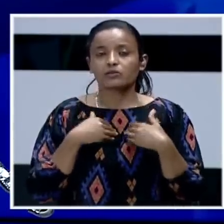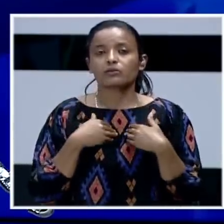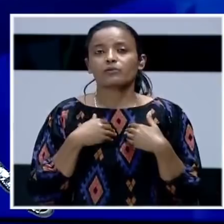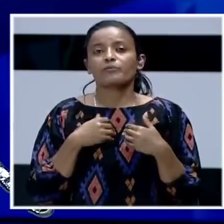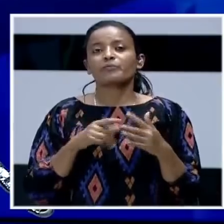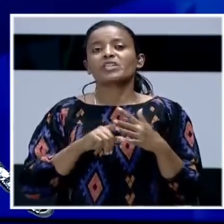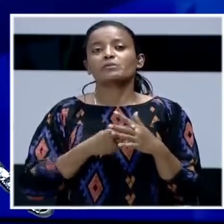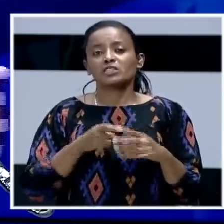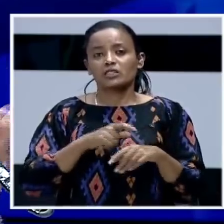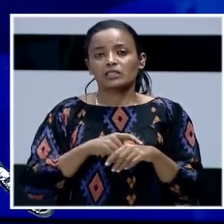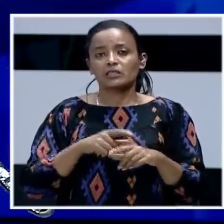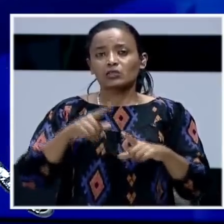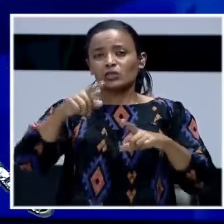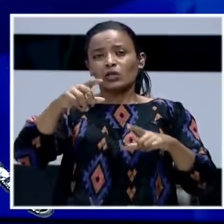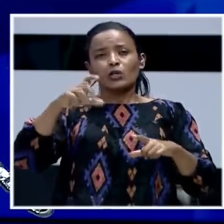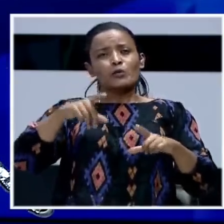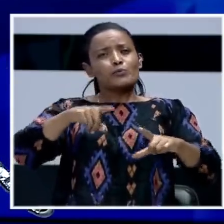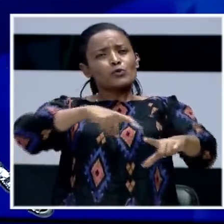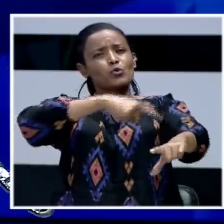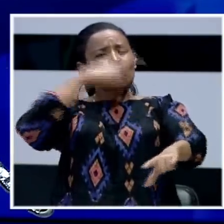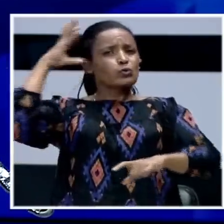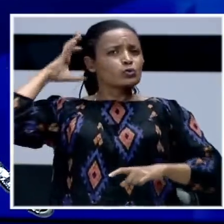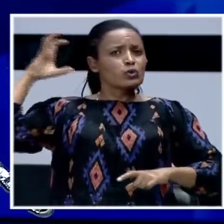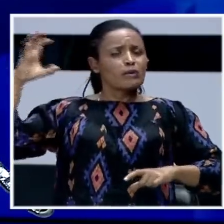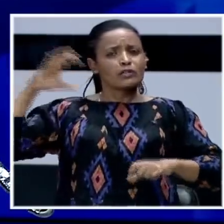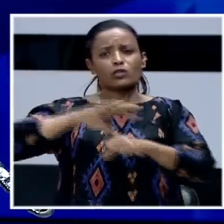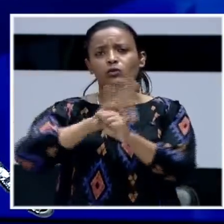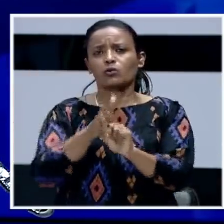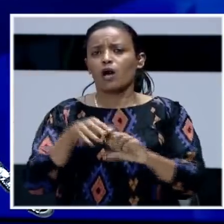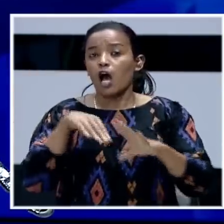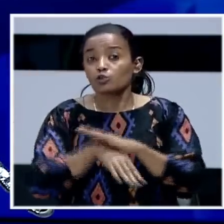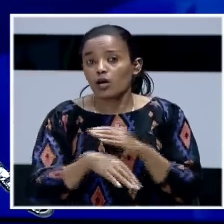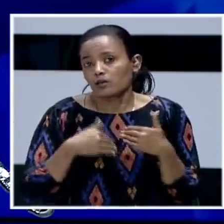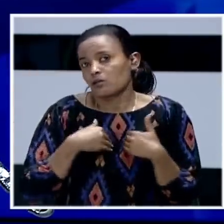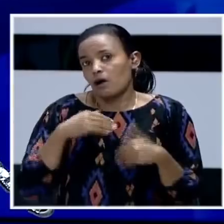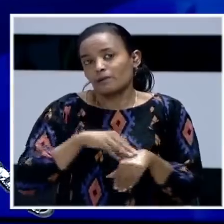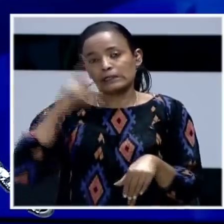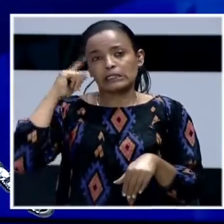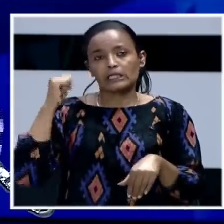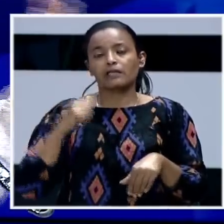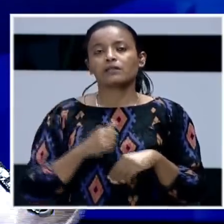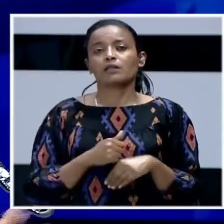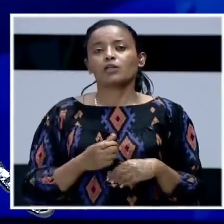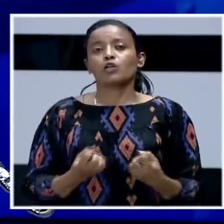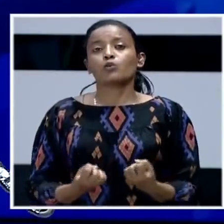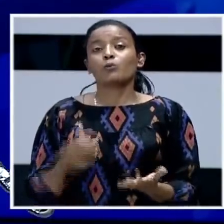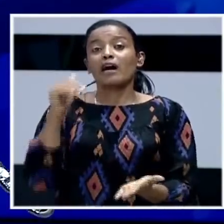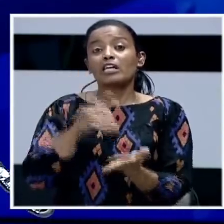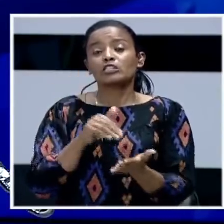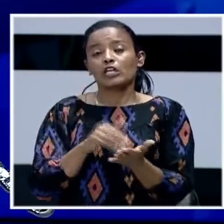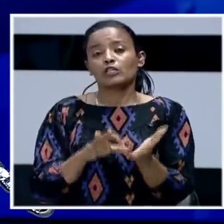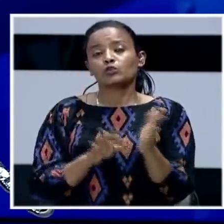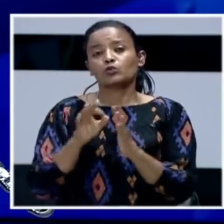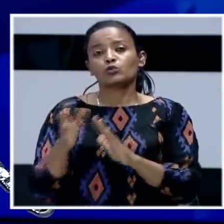سلازي نمجمرا غزي برحوق نسمعو زنبرنا كورونا وانا اتيلو توم بشحات زغطور موت